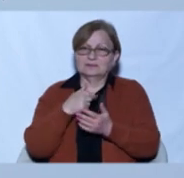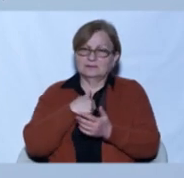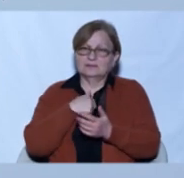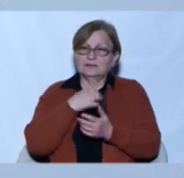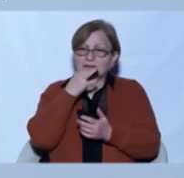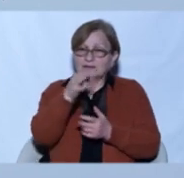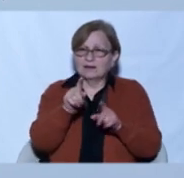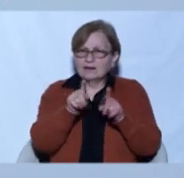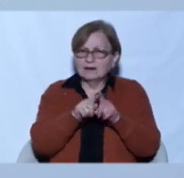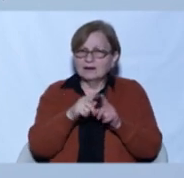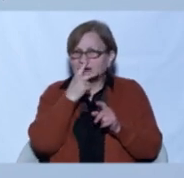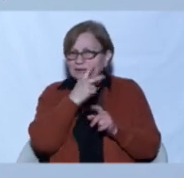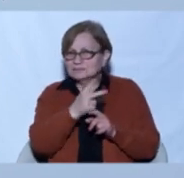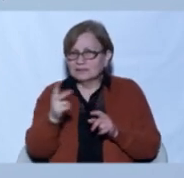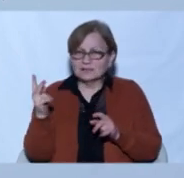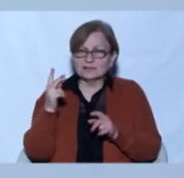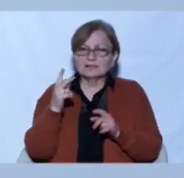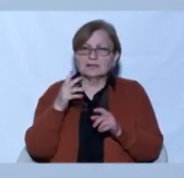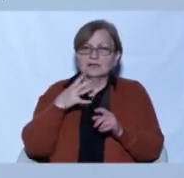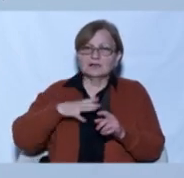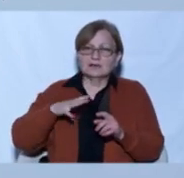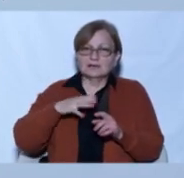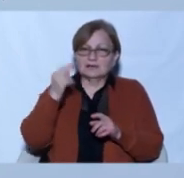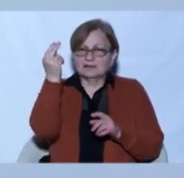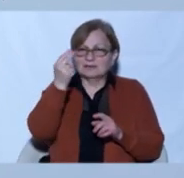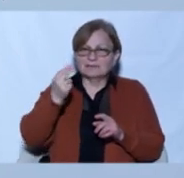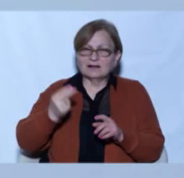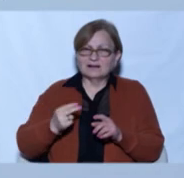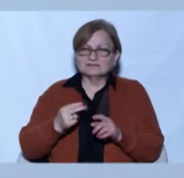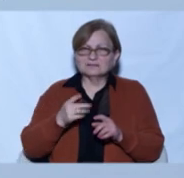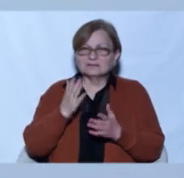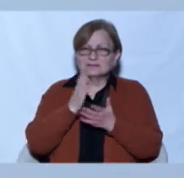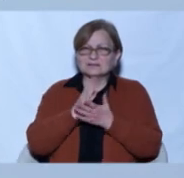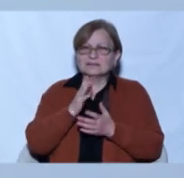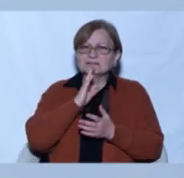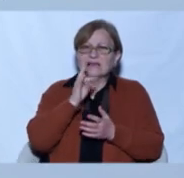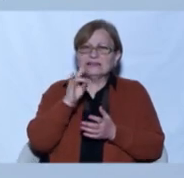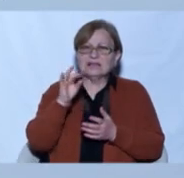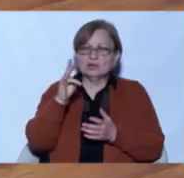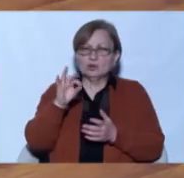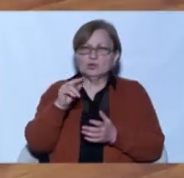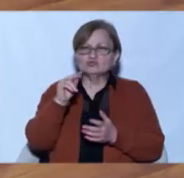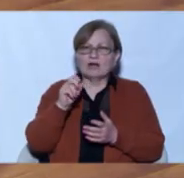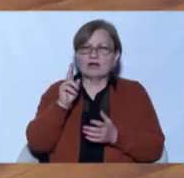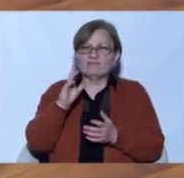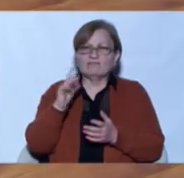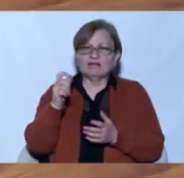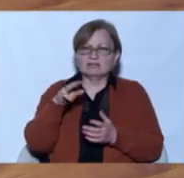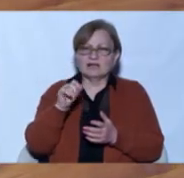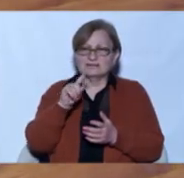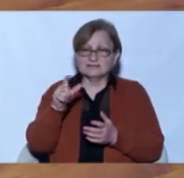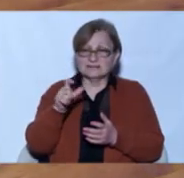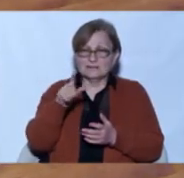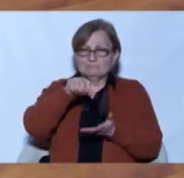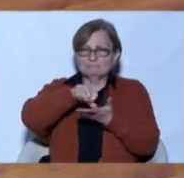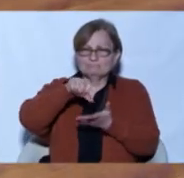რომ გაეცნო თანამედროვე ქართველი მხატვრის ნინო ჩაკვეტაძის შემოქმედებას. მისი ნახატების მთავარი